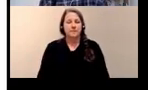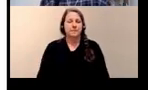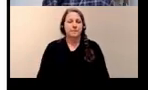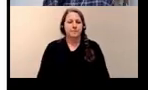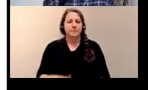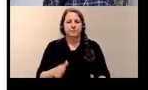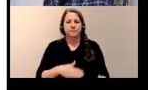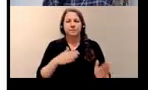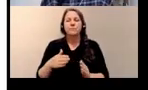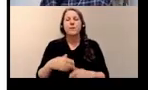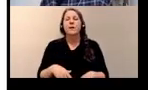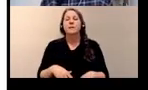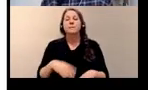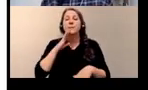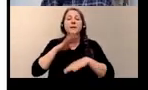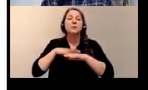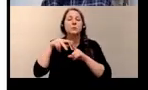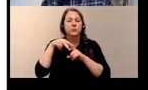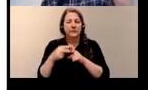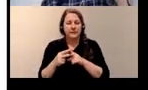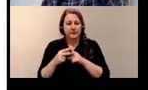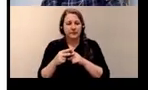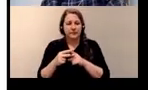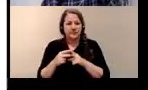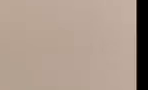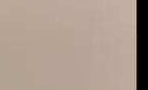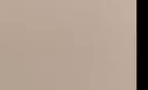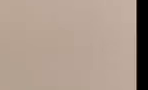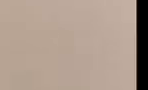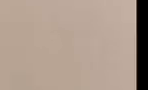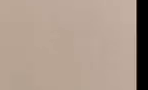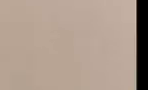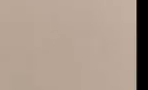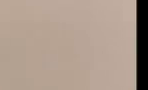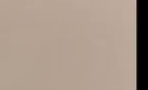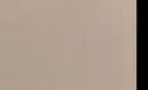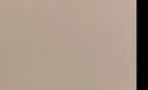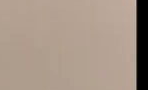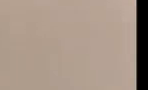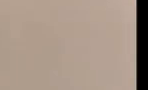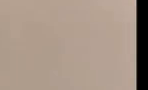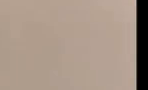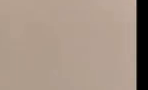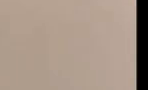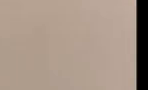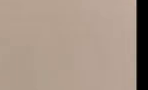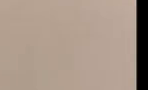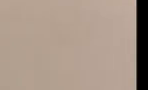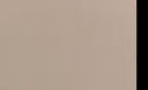justement, un des aspects qui nous a semblé intéressant avec Nicolas, c'était l'utilisation d'outils qui étaient